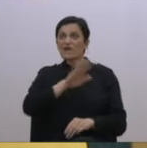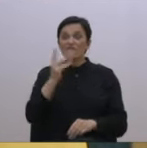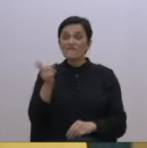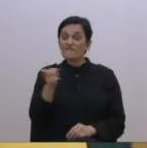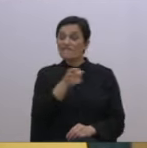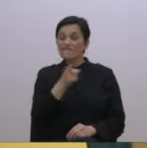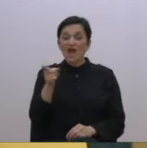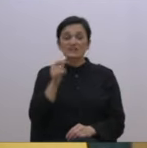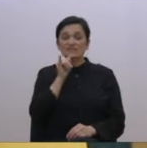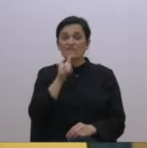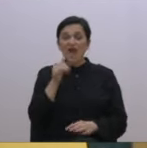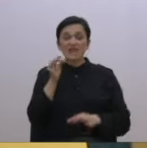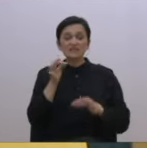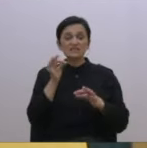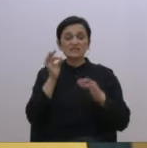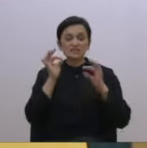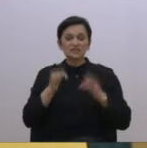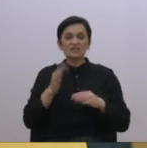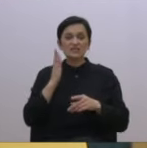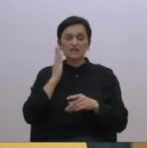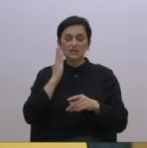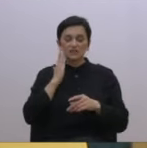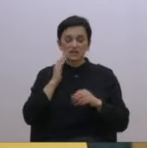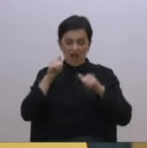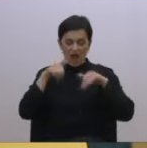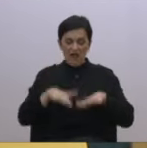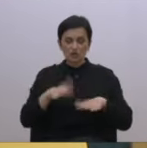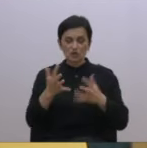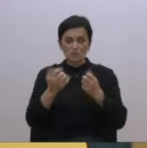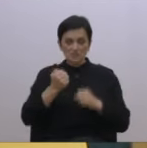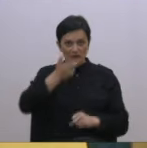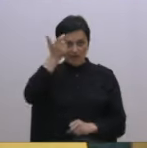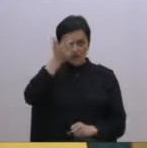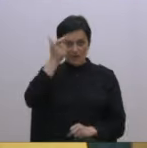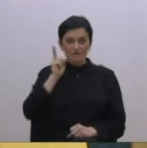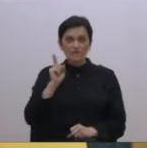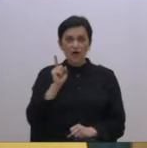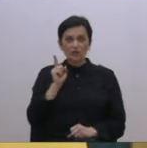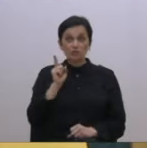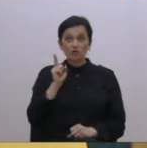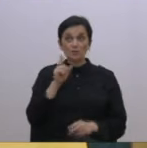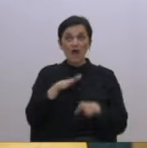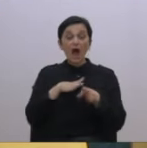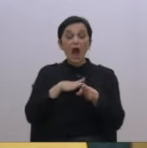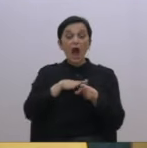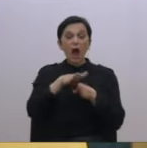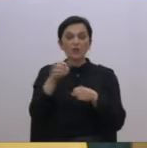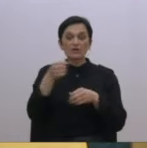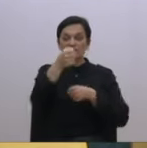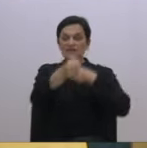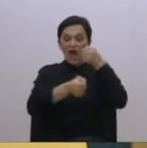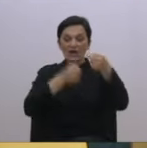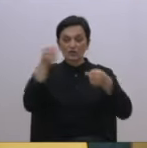თქვენგანს ვერ გაამართლებს ის გადაწყვეტილება, რომელიც მიიღო ბიძინა ივანიშვილმა, რომლის აღმასრულებლობა დაგნიშნა